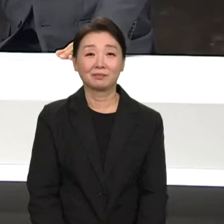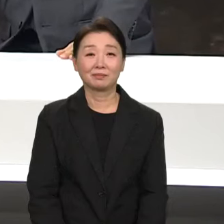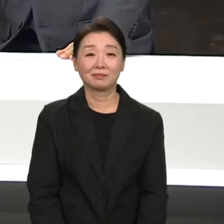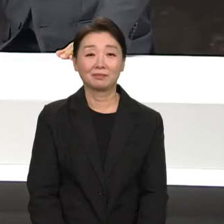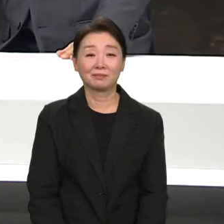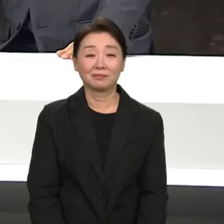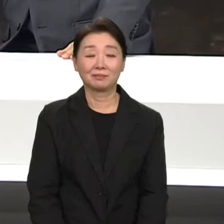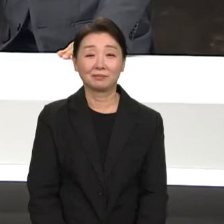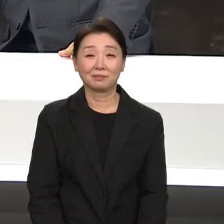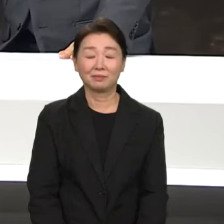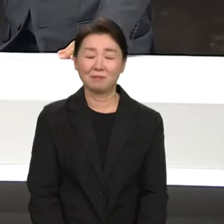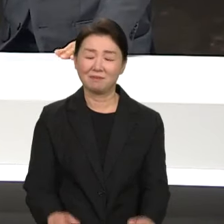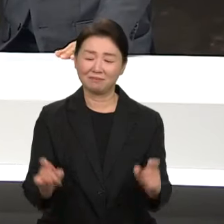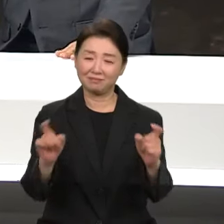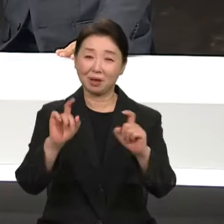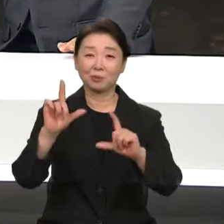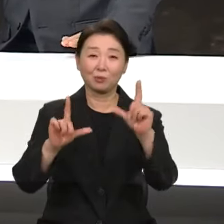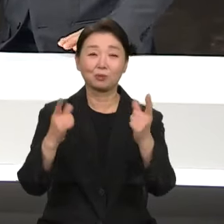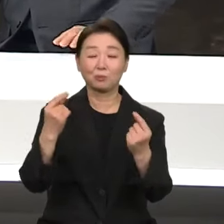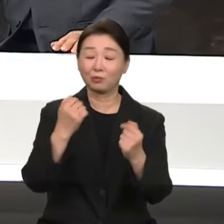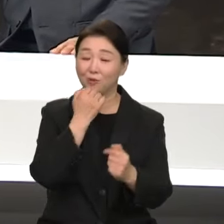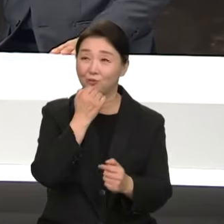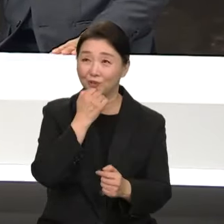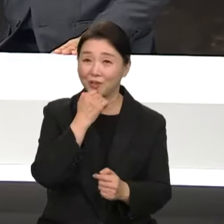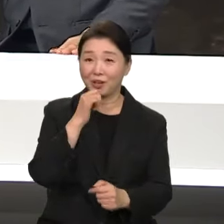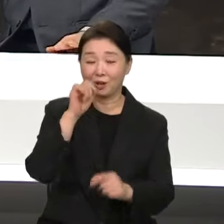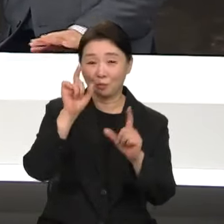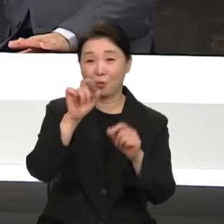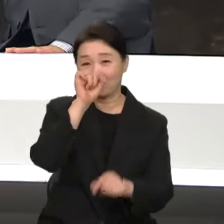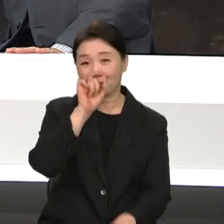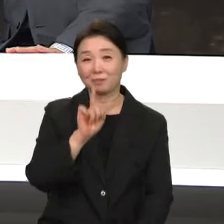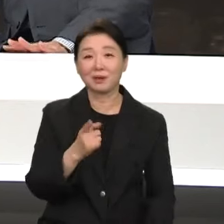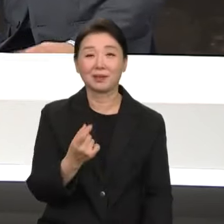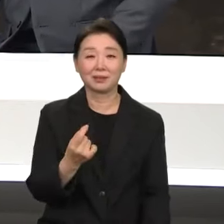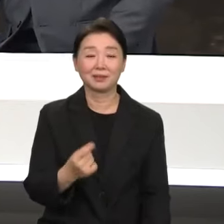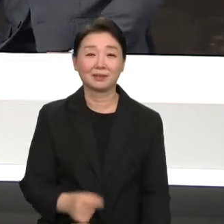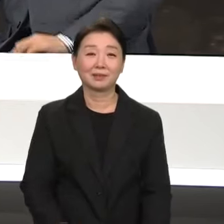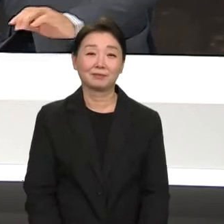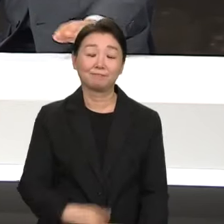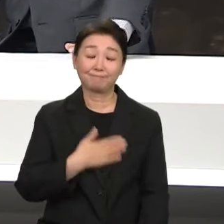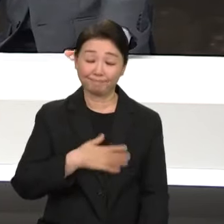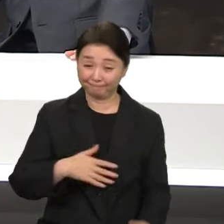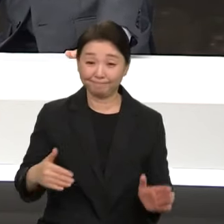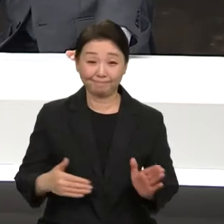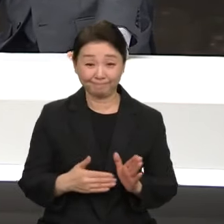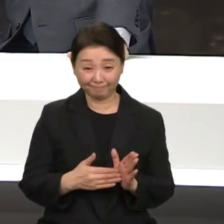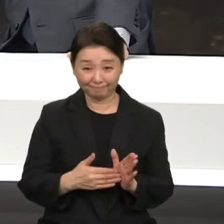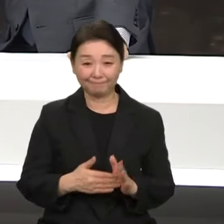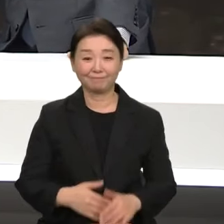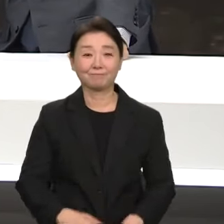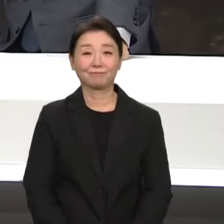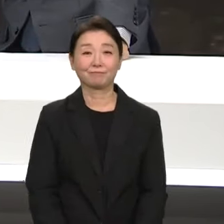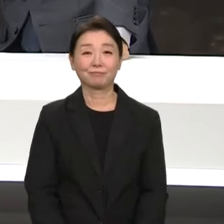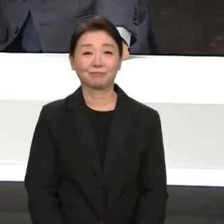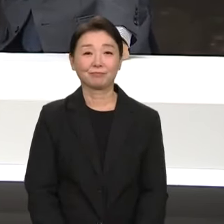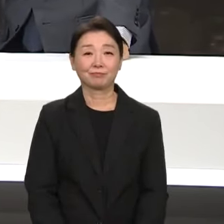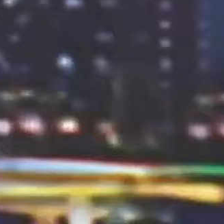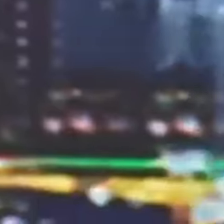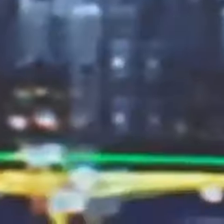뭐 험악하게 싸우는 모습보다는 보기 좋은 것 같다는 말이 나올 것 같기는 합니다. 알겠습니다. 오늘 여기까지 듣죠. 이성대 기자였습니다.